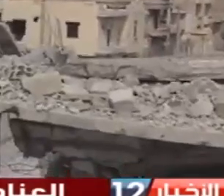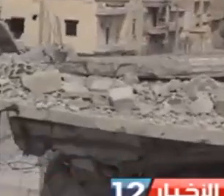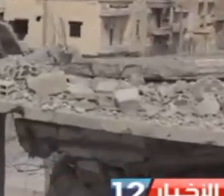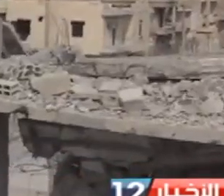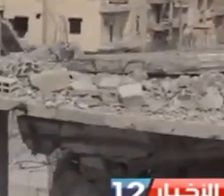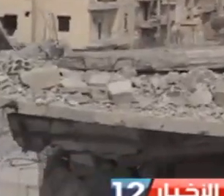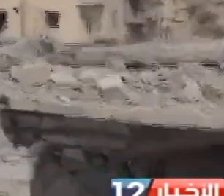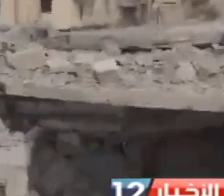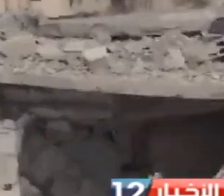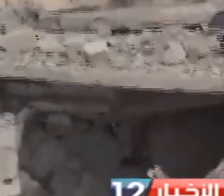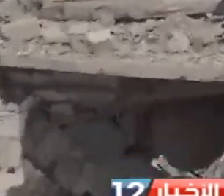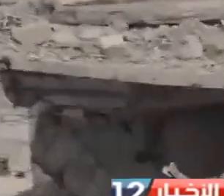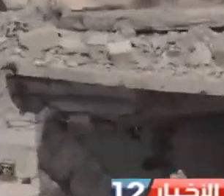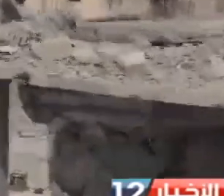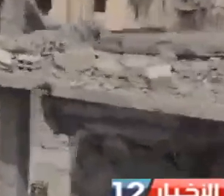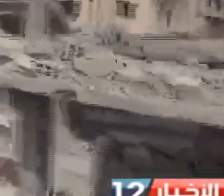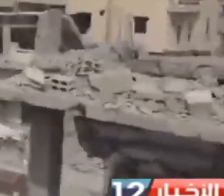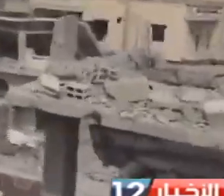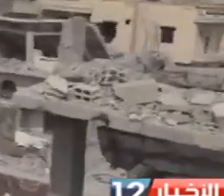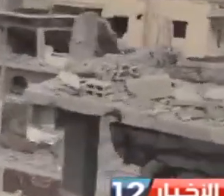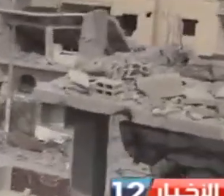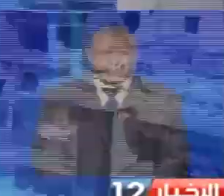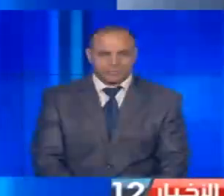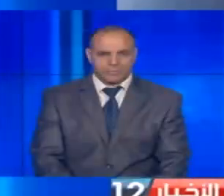طيلة 4 أشهر.